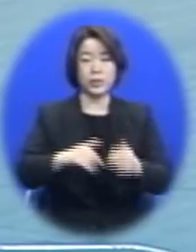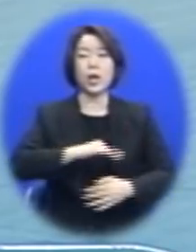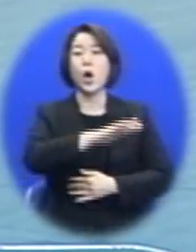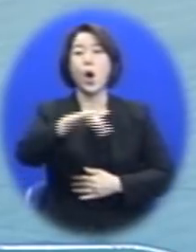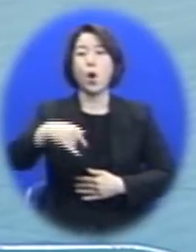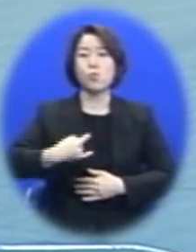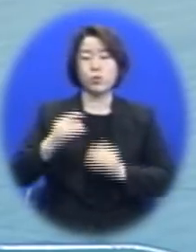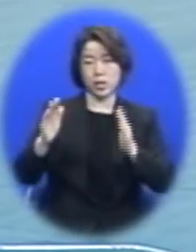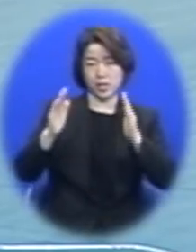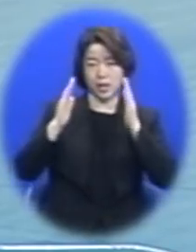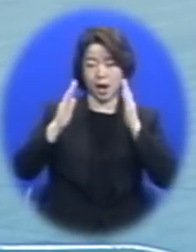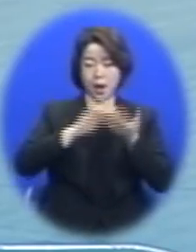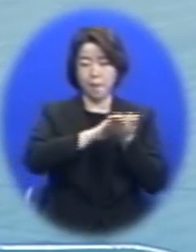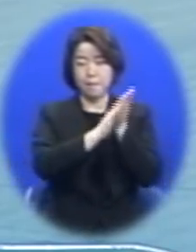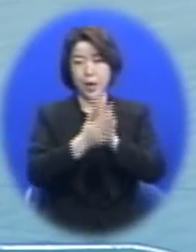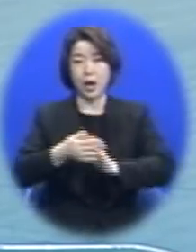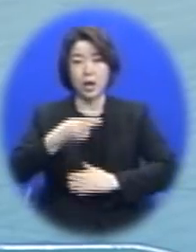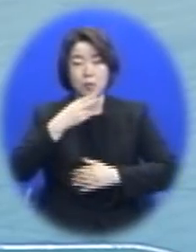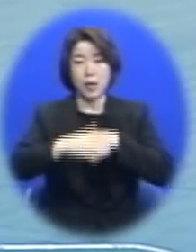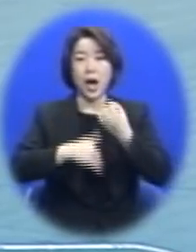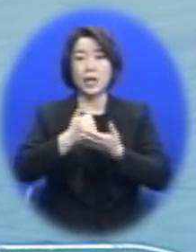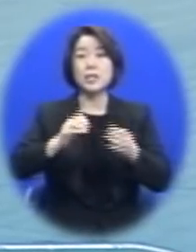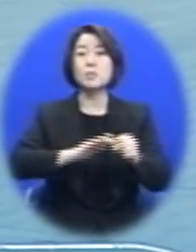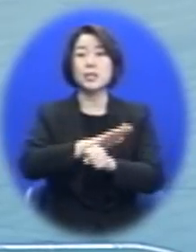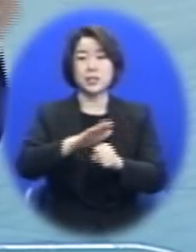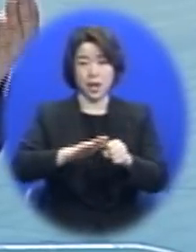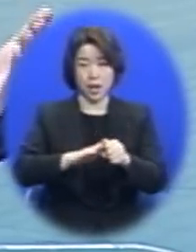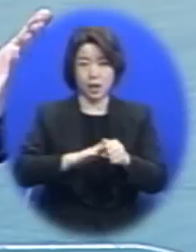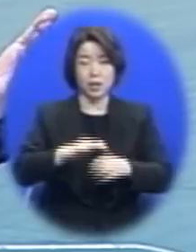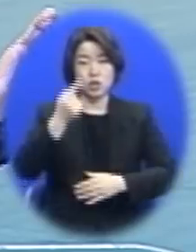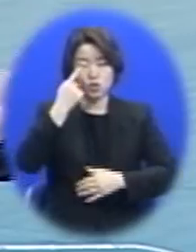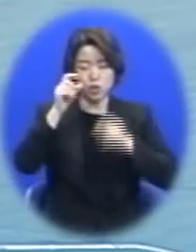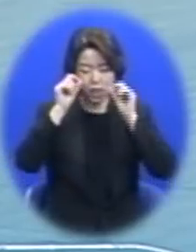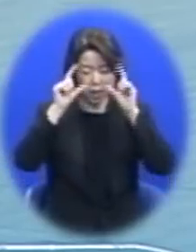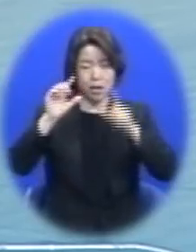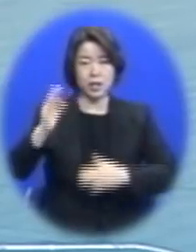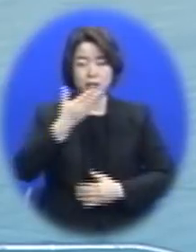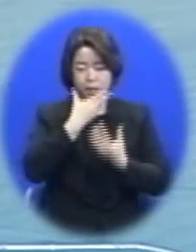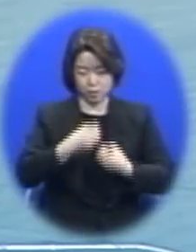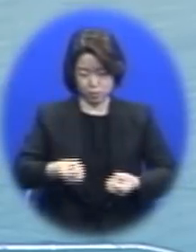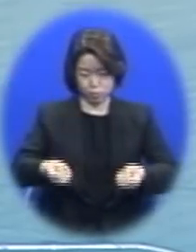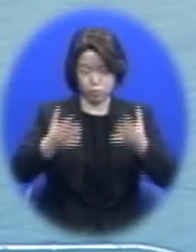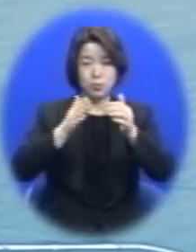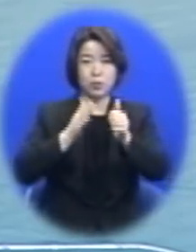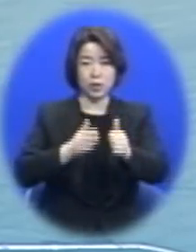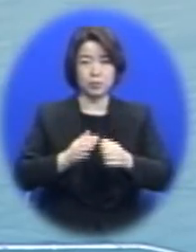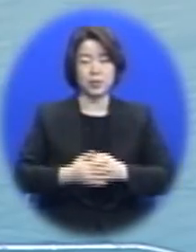변함없는 하나님의 사랑에 대한 눈이 열리게 되기를 축복합니다